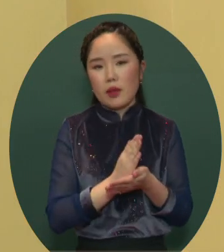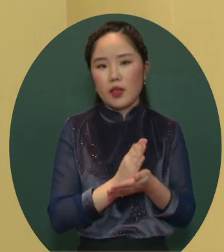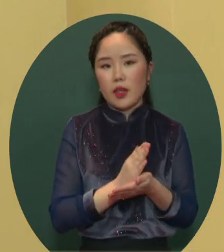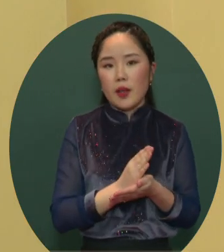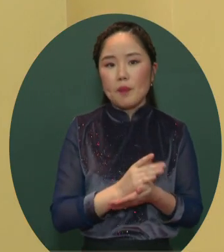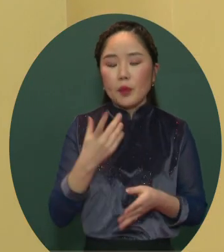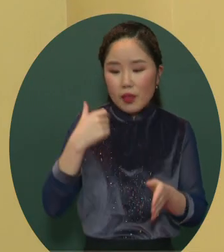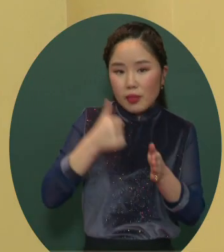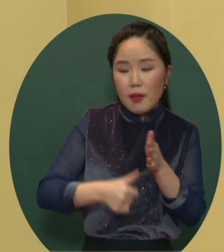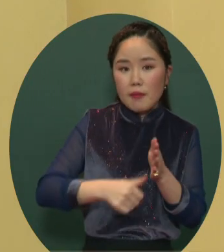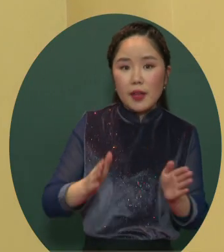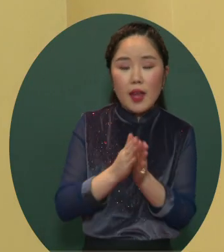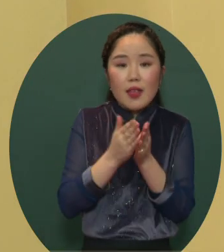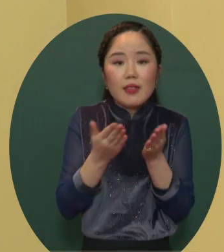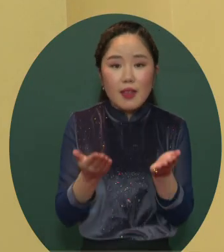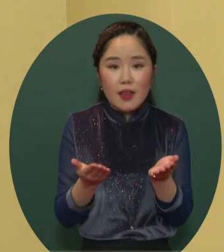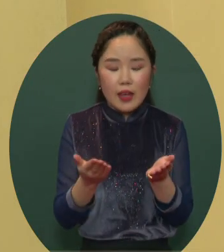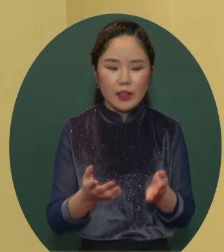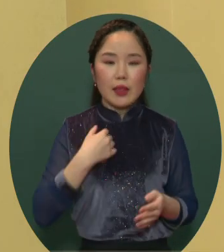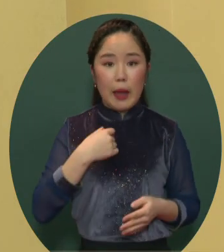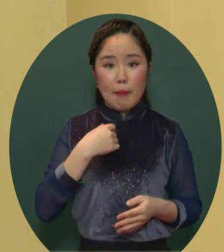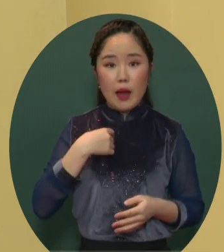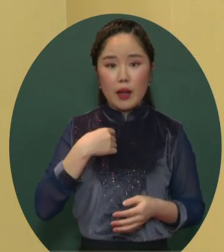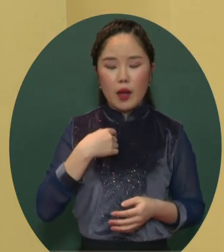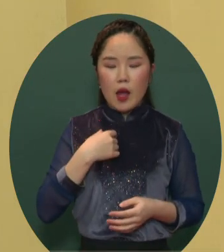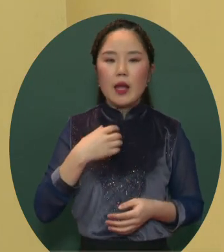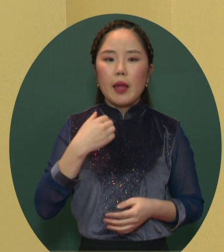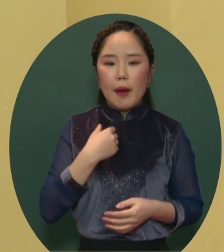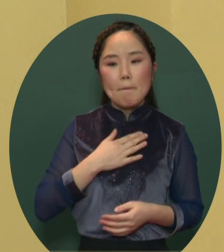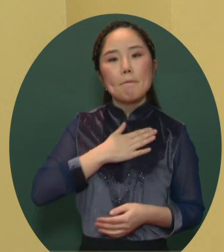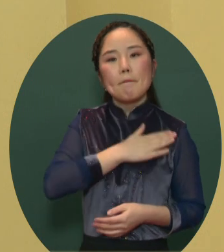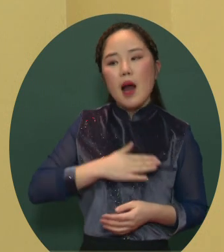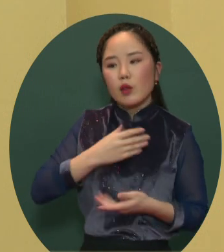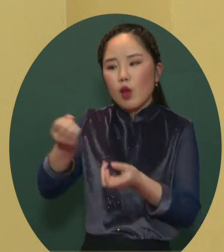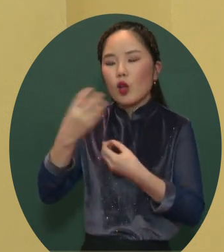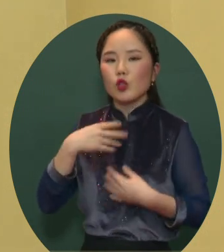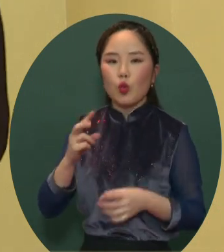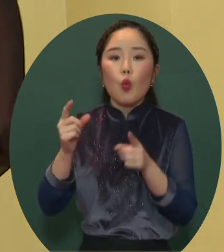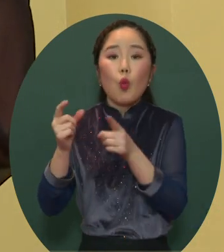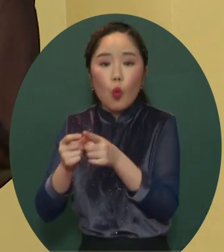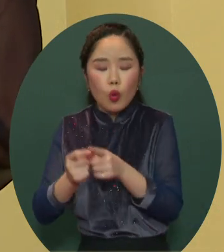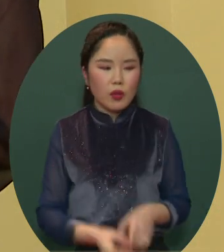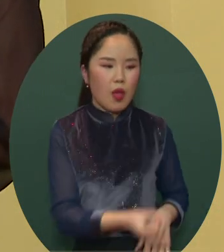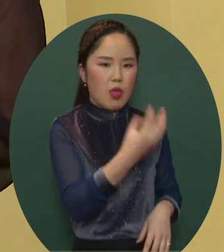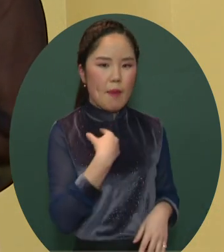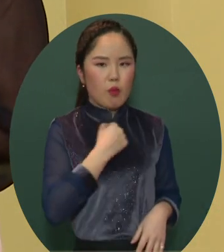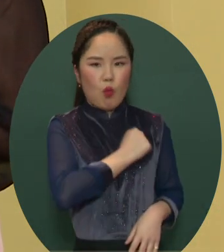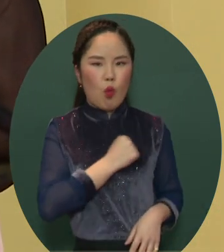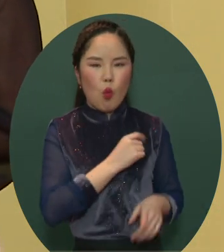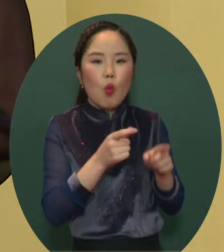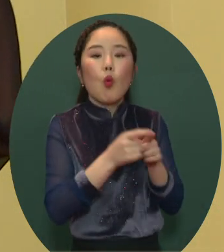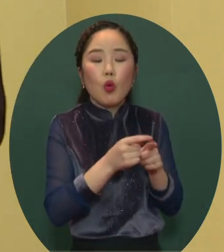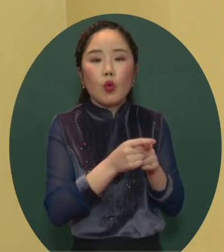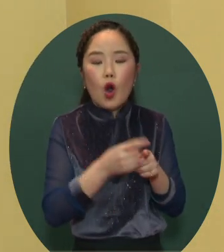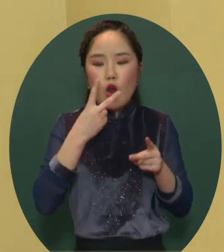Хүүхдүүдээ дэвтрээ нээгээд намайг баярлуулсан үг, намайг уурлуулсан